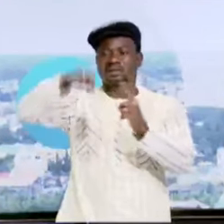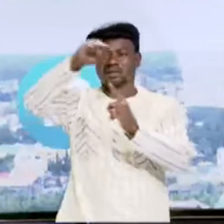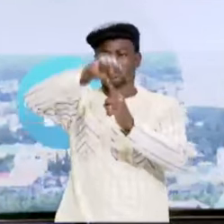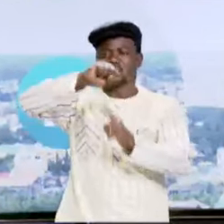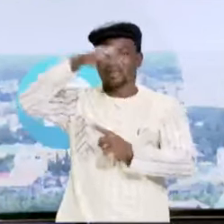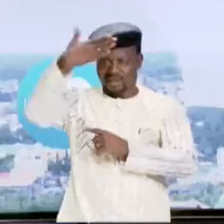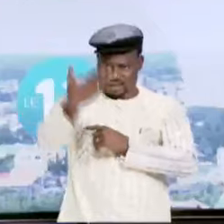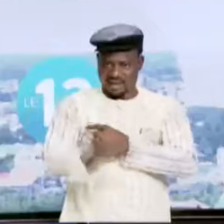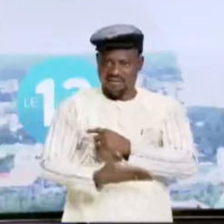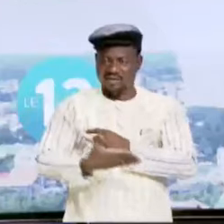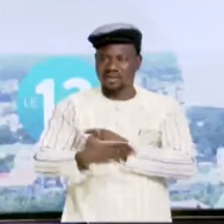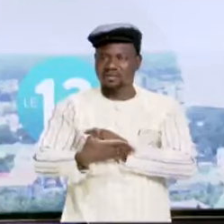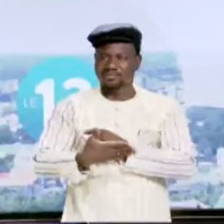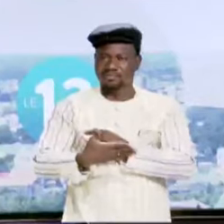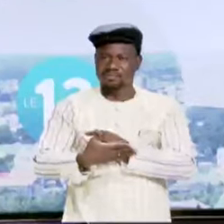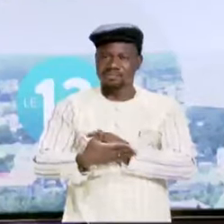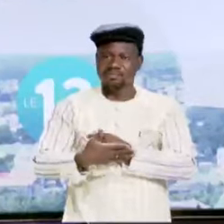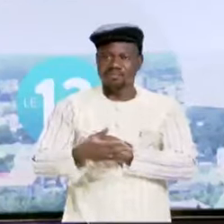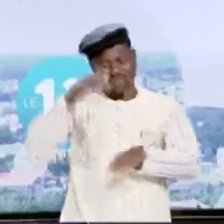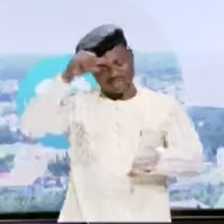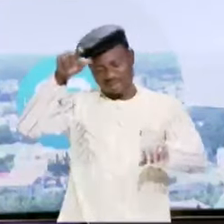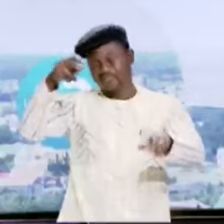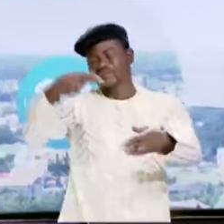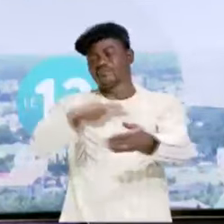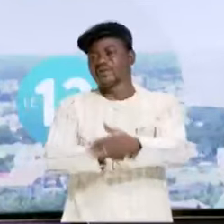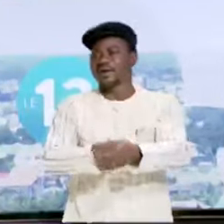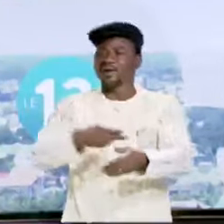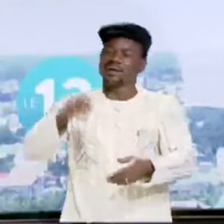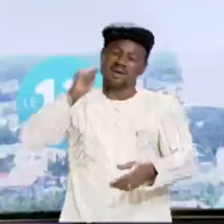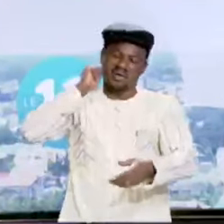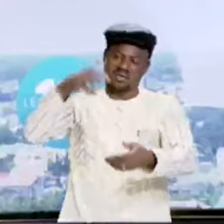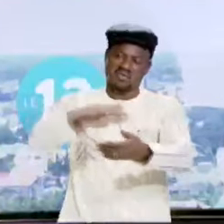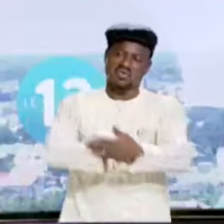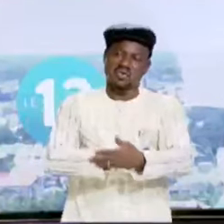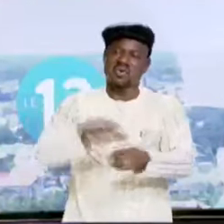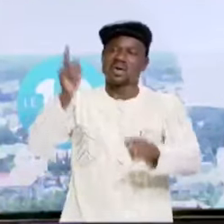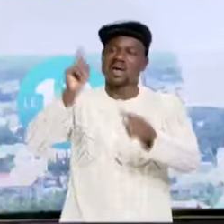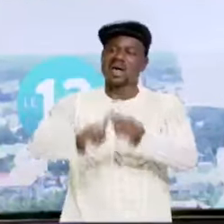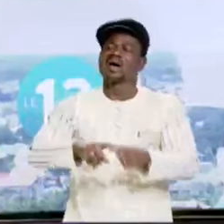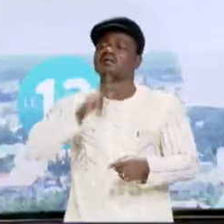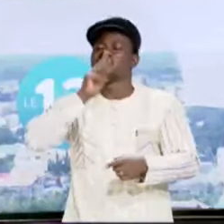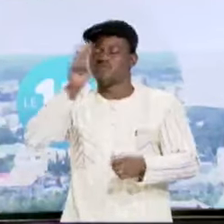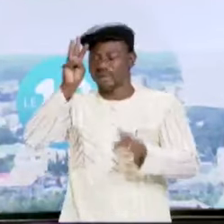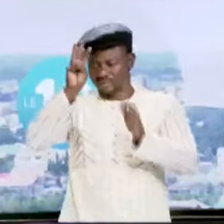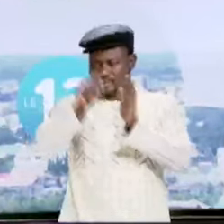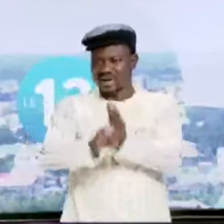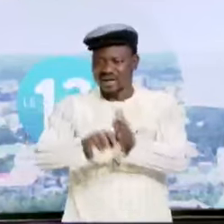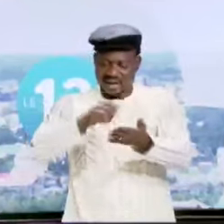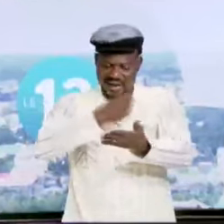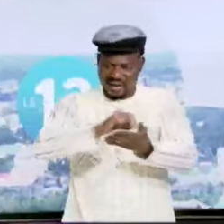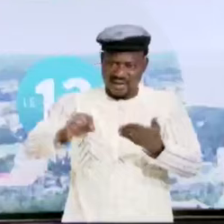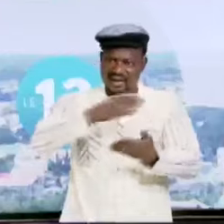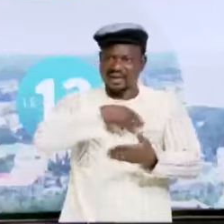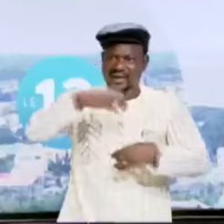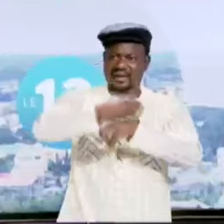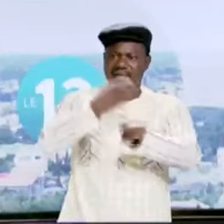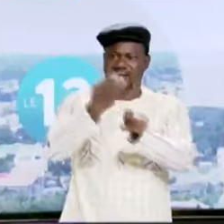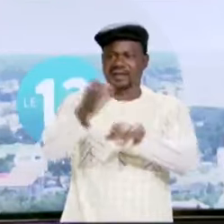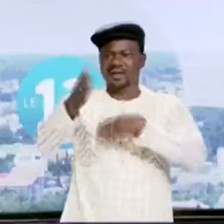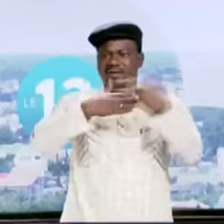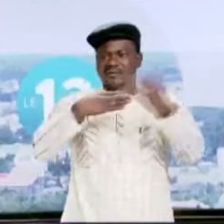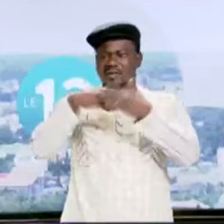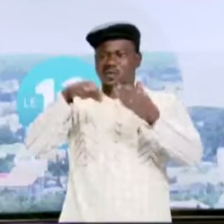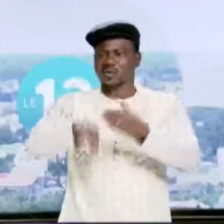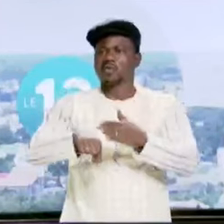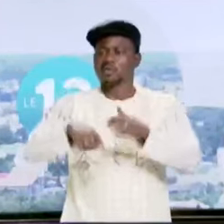inviter les frères et sœurs d'art à vraiment écrire et créer afin que l'apothéose